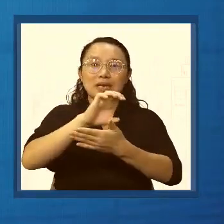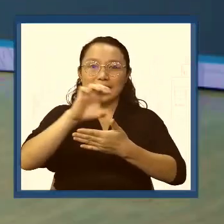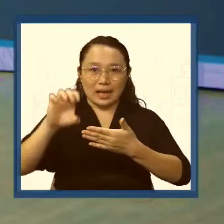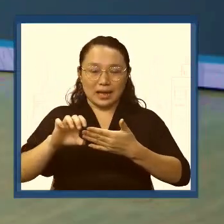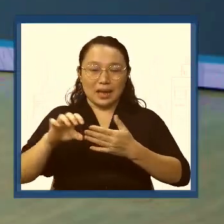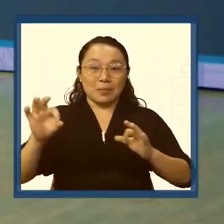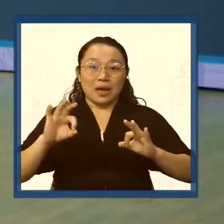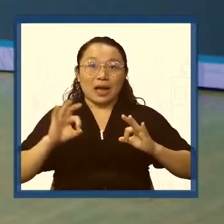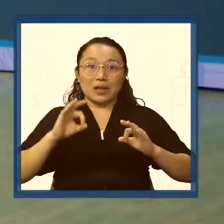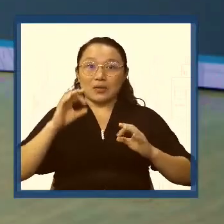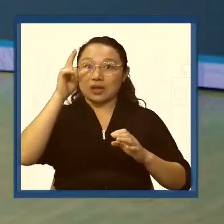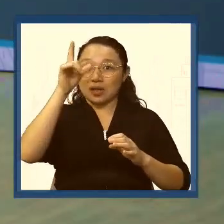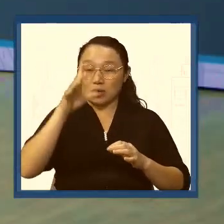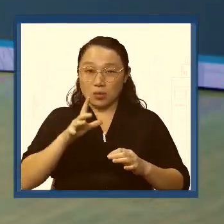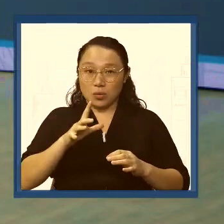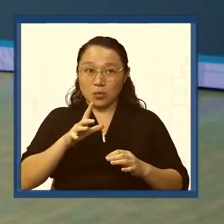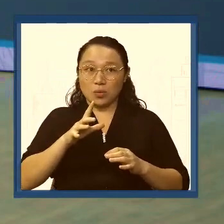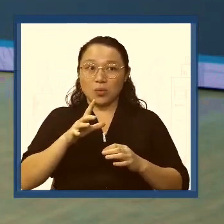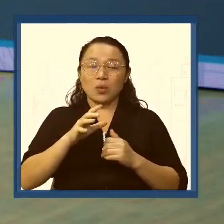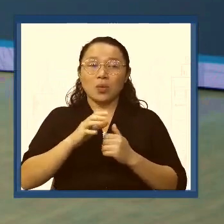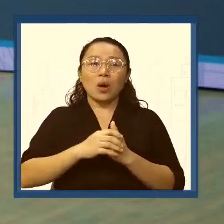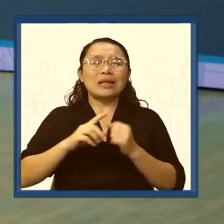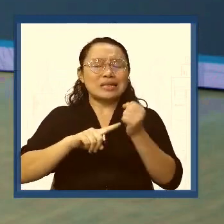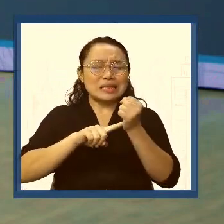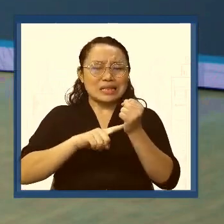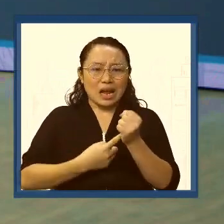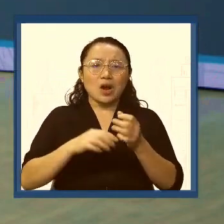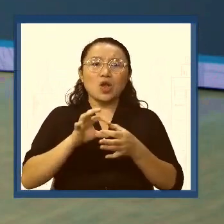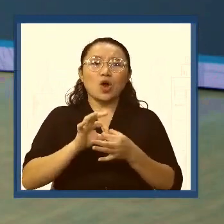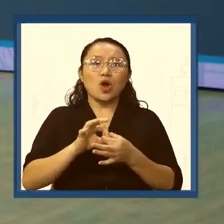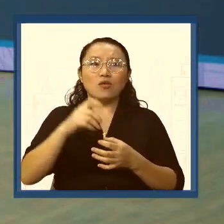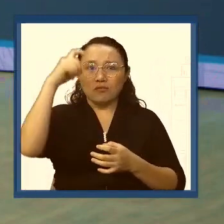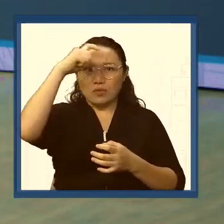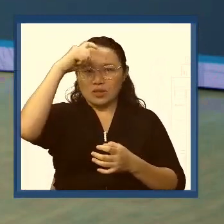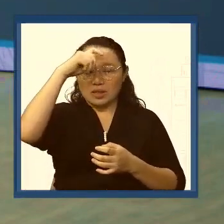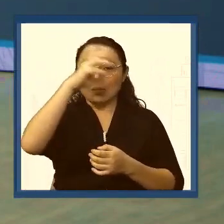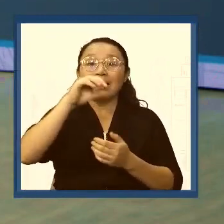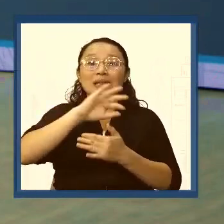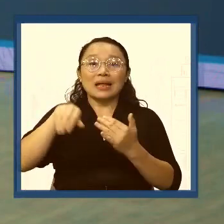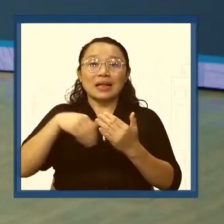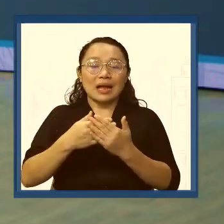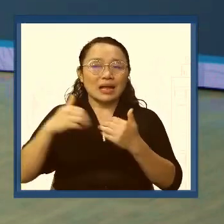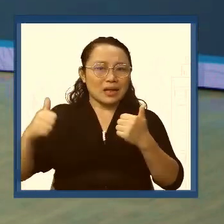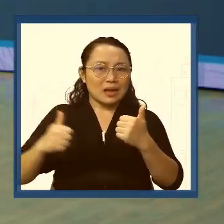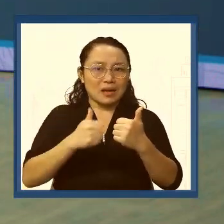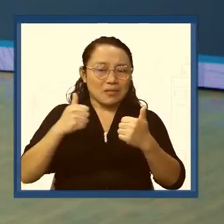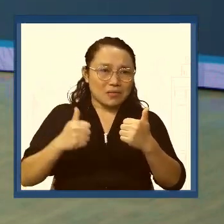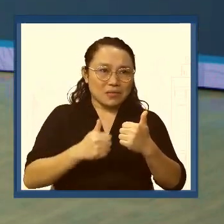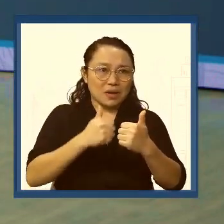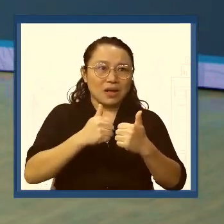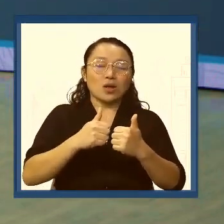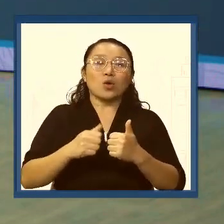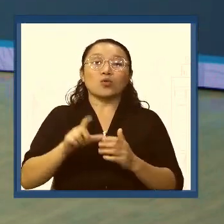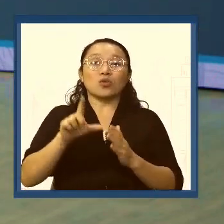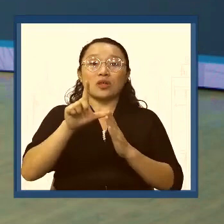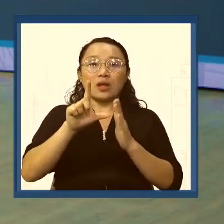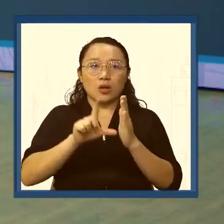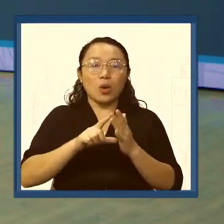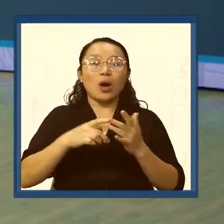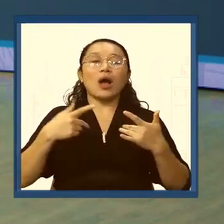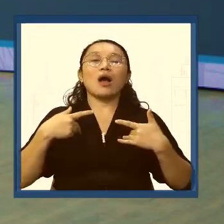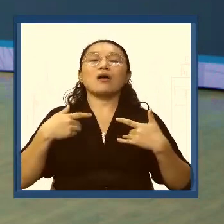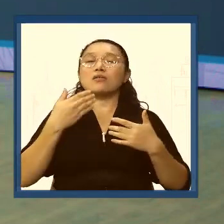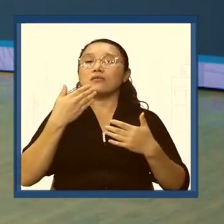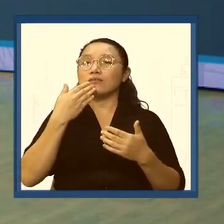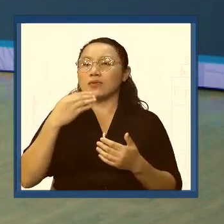ang Hiuba, mao ang sinugdanan sa kaalam. Ang tanan nga nagatuman sa iyang mga sugo, adunay maayong